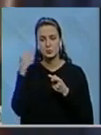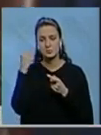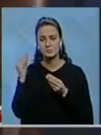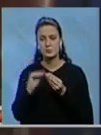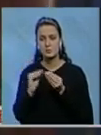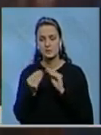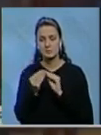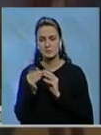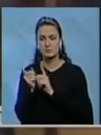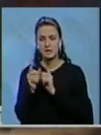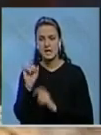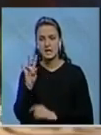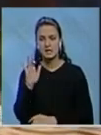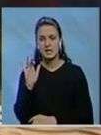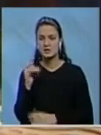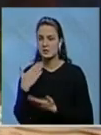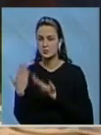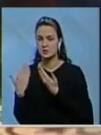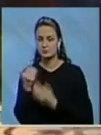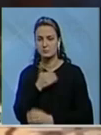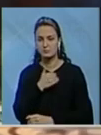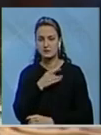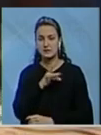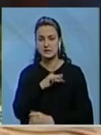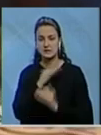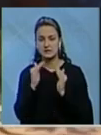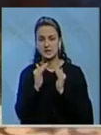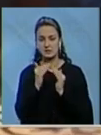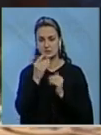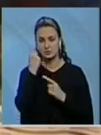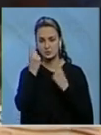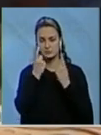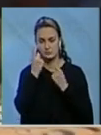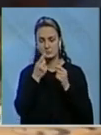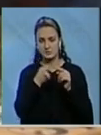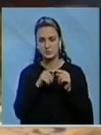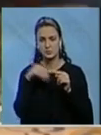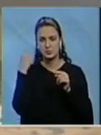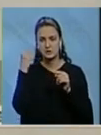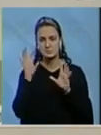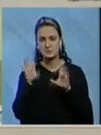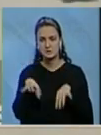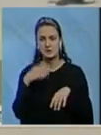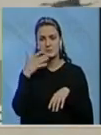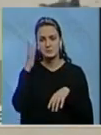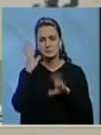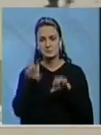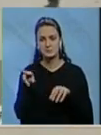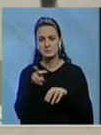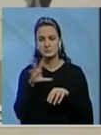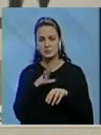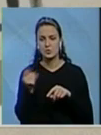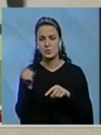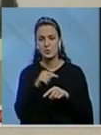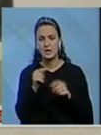პრობლემების მოსაგვარებლად ანკარასთან თანამშრომლობა. Თეთრი სახლის ცნობით, American შეერთებული შტატების და თურქეთის პრეზიდენტებმა ასევე განიხილეს